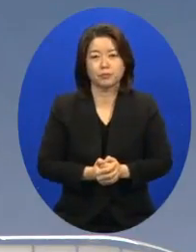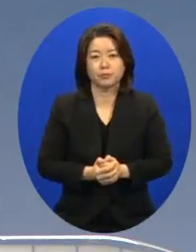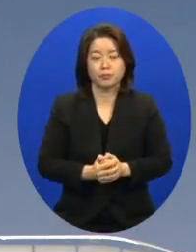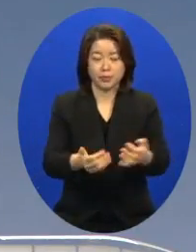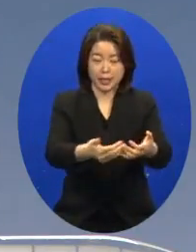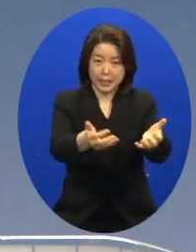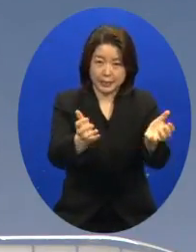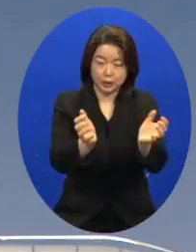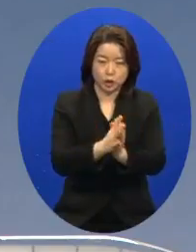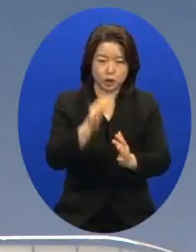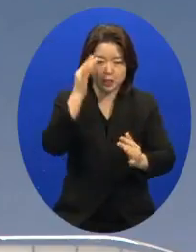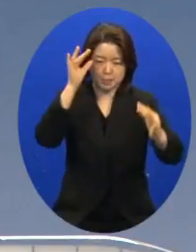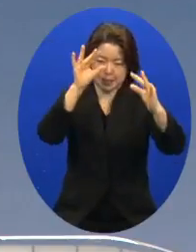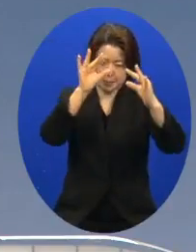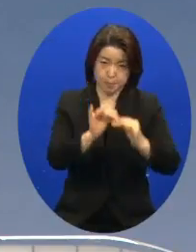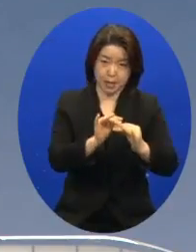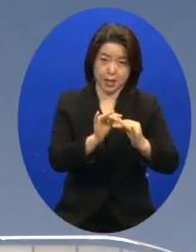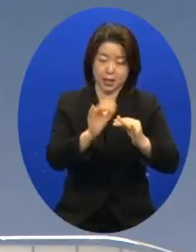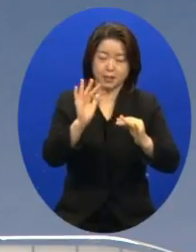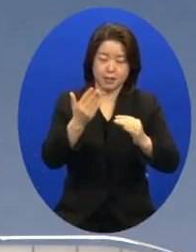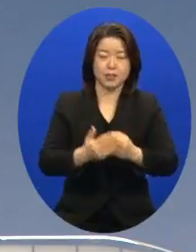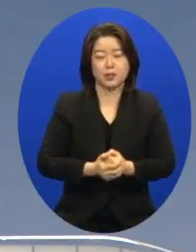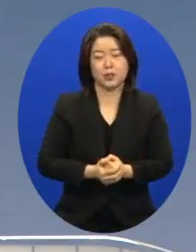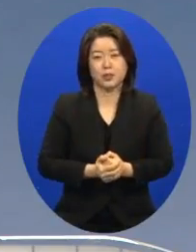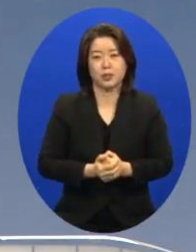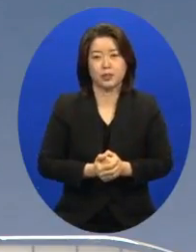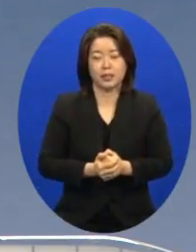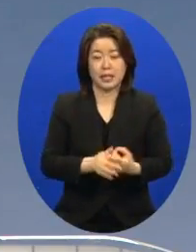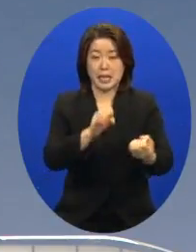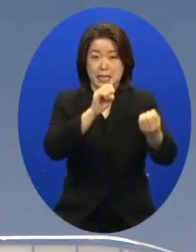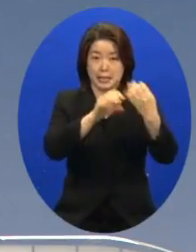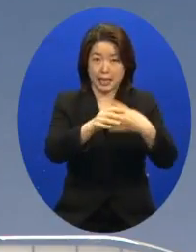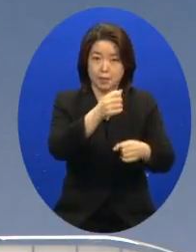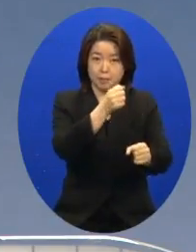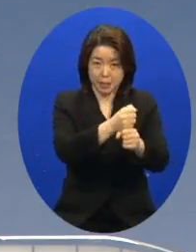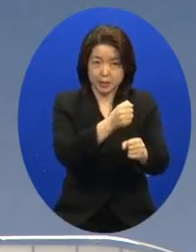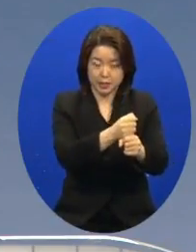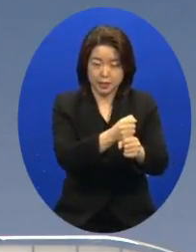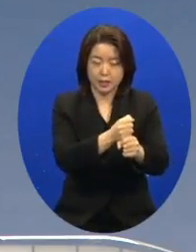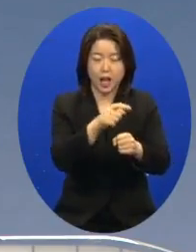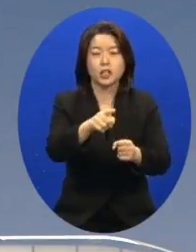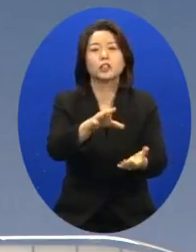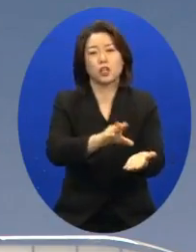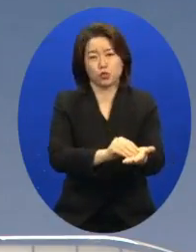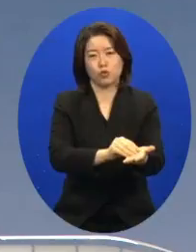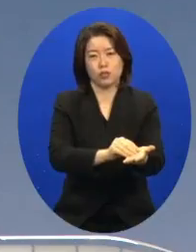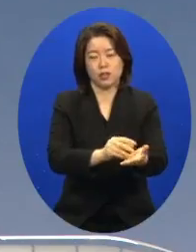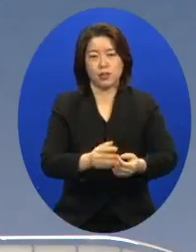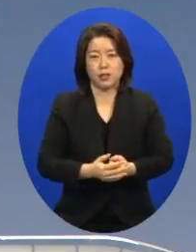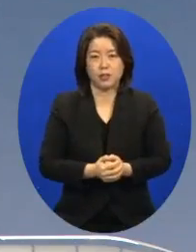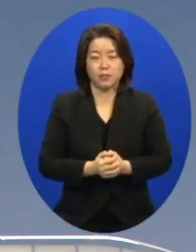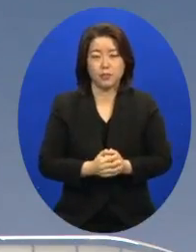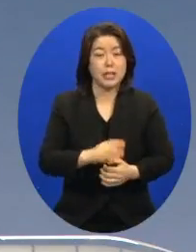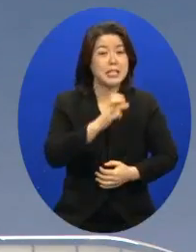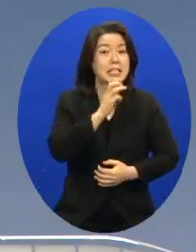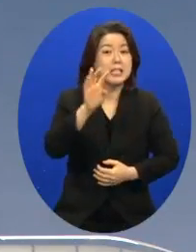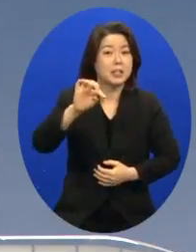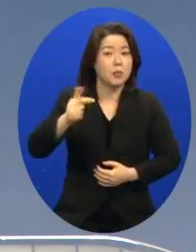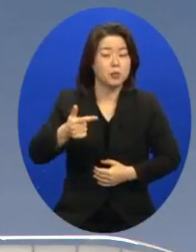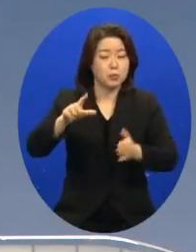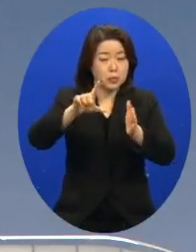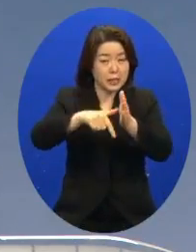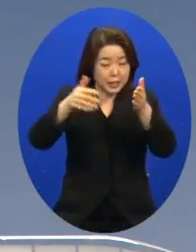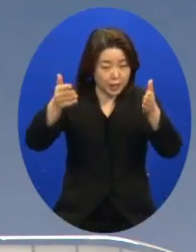조언들이 만장일치 가 되어서 답을 내는 것 그게 과제였습니다 그래서 30분 시간 동안